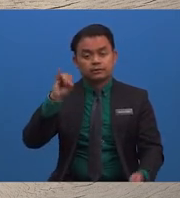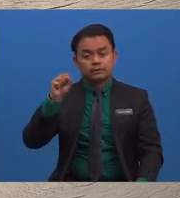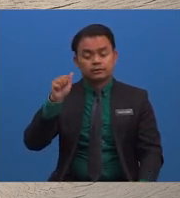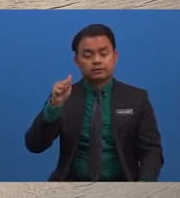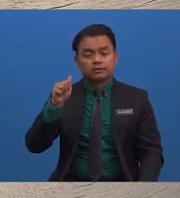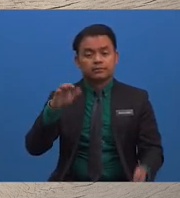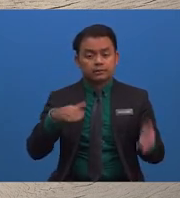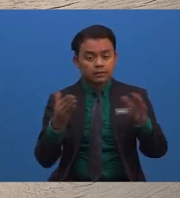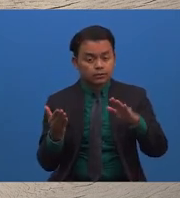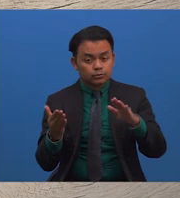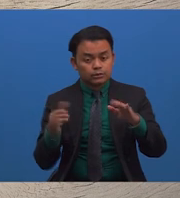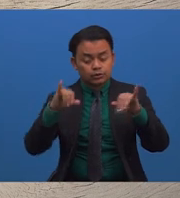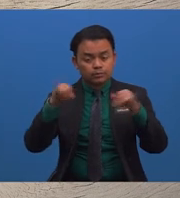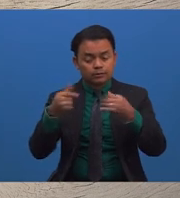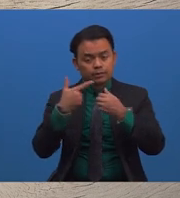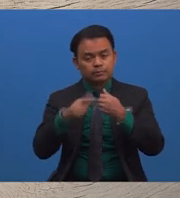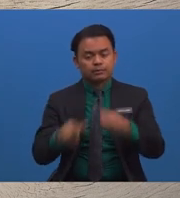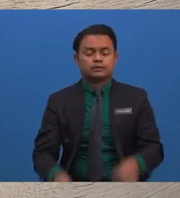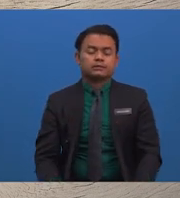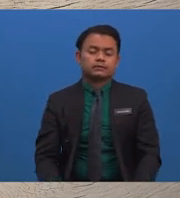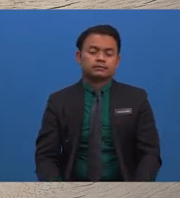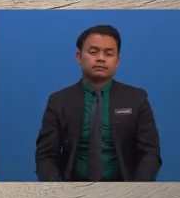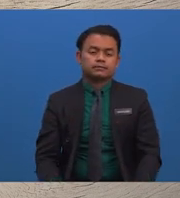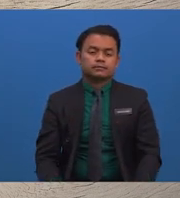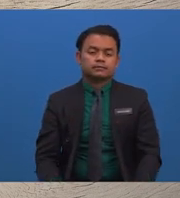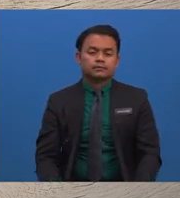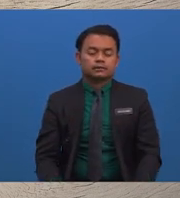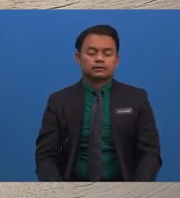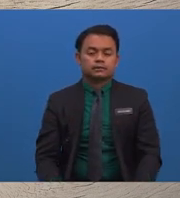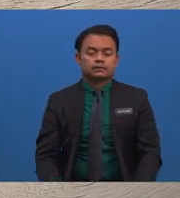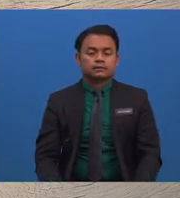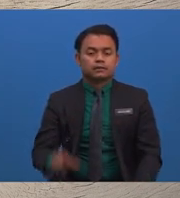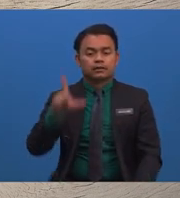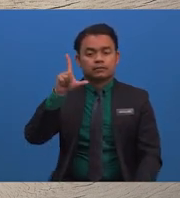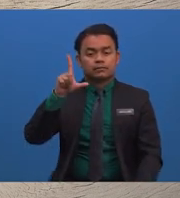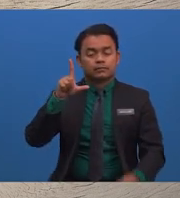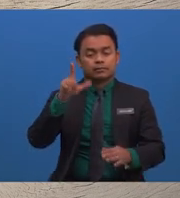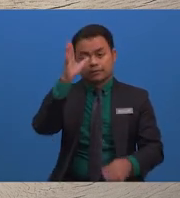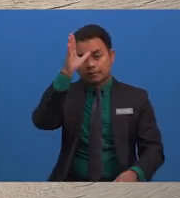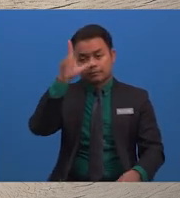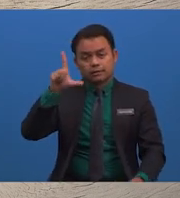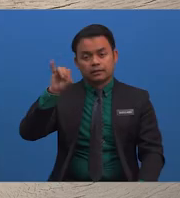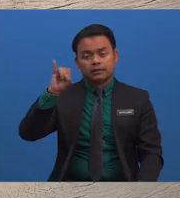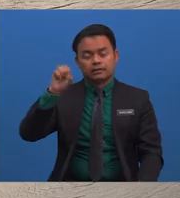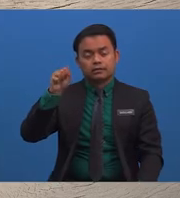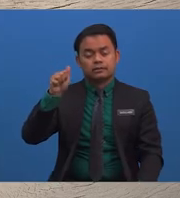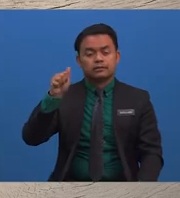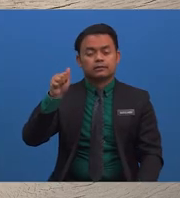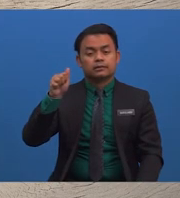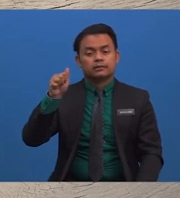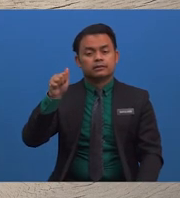sakit jantung. Amir membalas percakapan Dian, iaitu Lisa